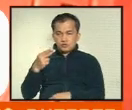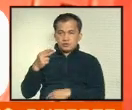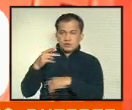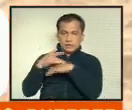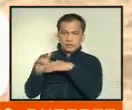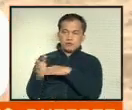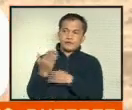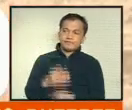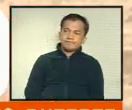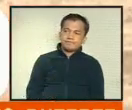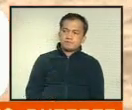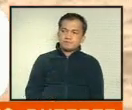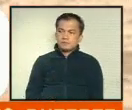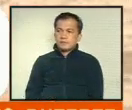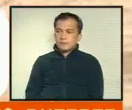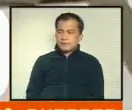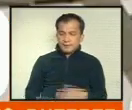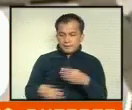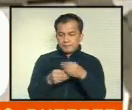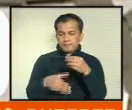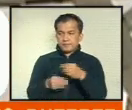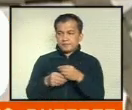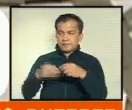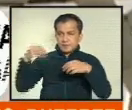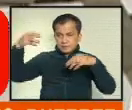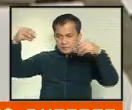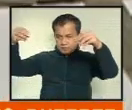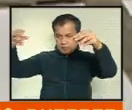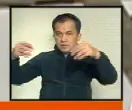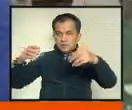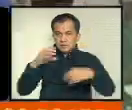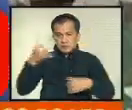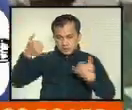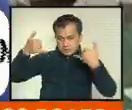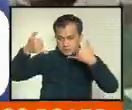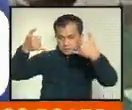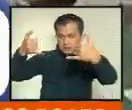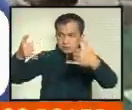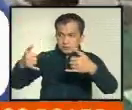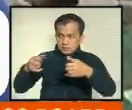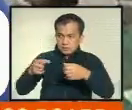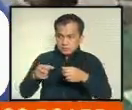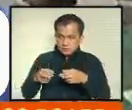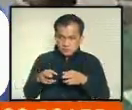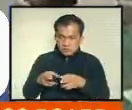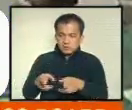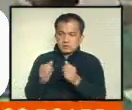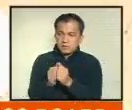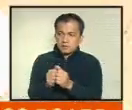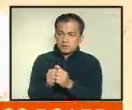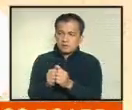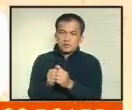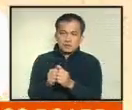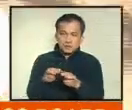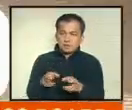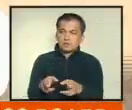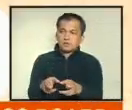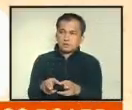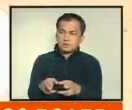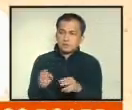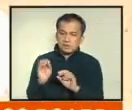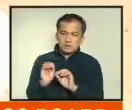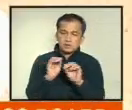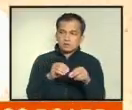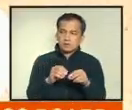madaling araw. Dinagdagan na ng mga ilaw at CCTV sa mga kalsadang kasama sa ruta ng andas. Naglagay na rin